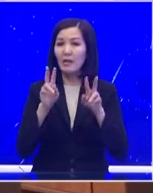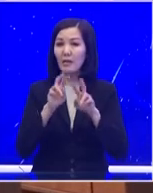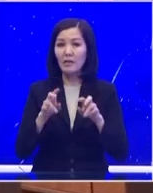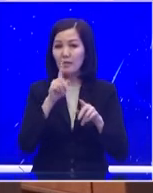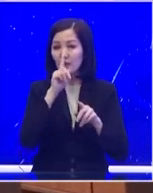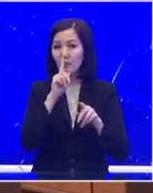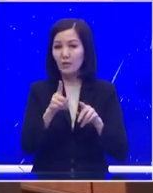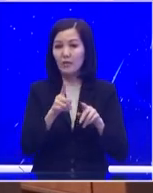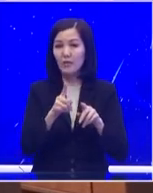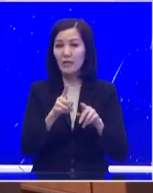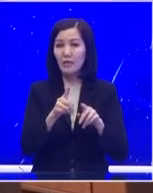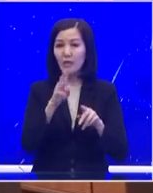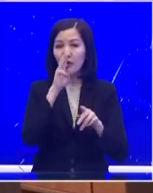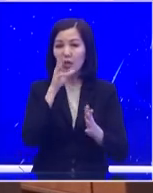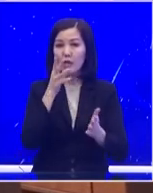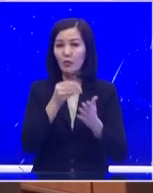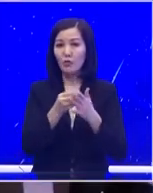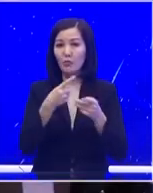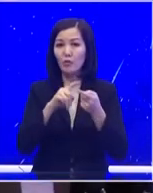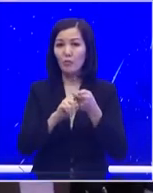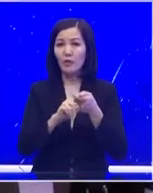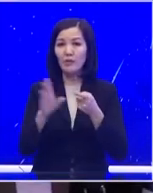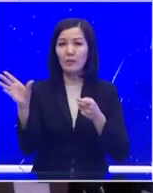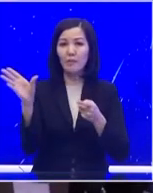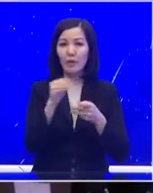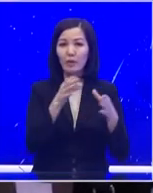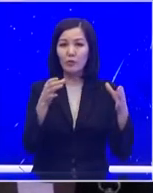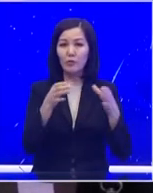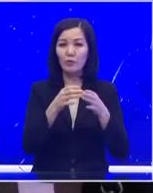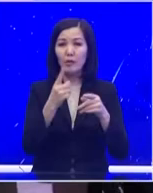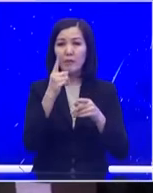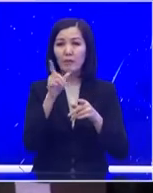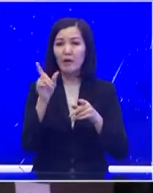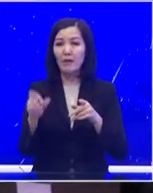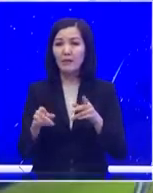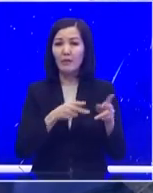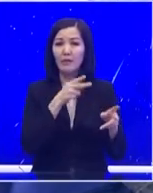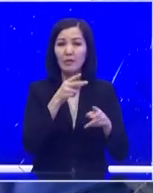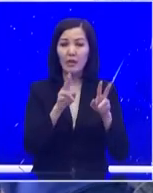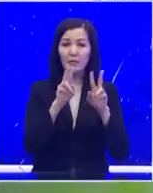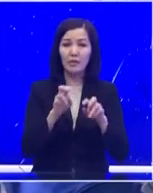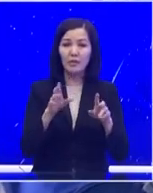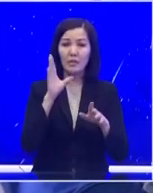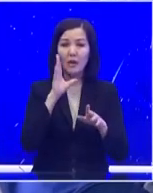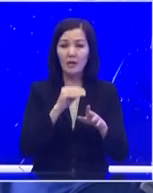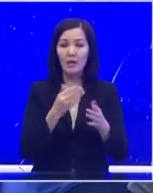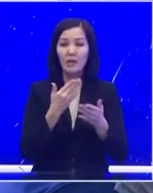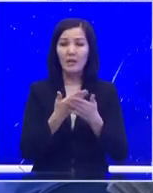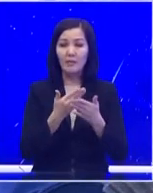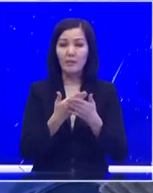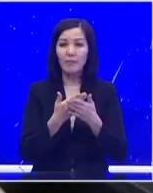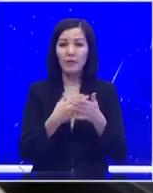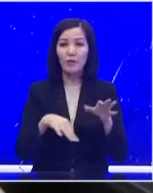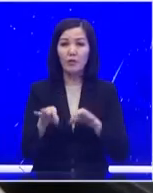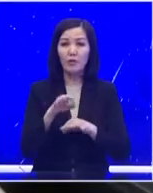Тіпті сала мамандары жалақы төленбеуіне қатысты бүкіл ұжымның емес, бір азаматтың ғана шағымын тексере алады. Егер аталған жоба